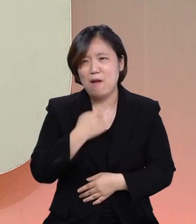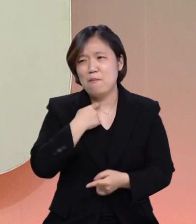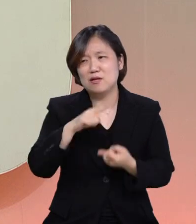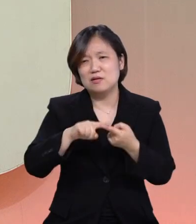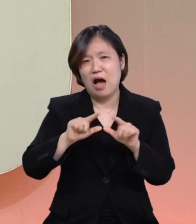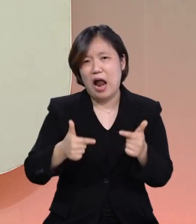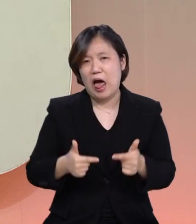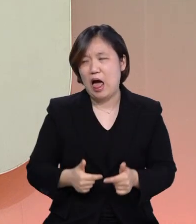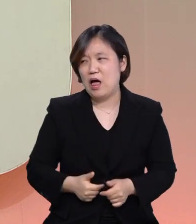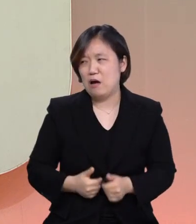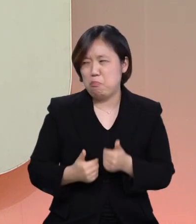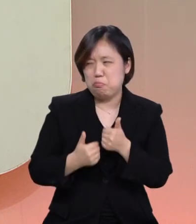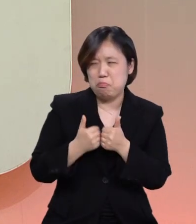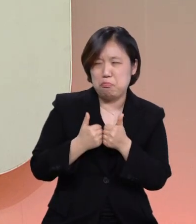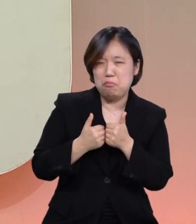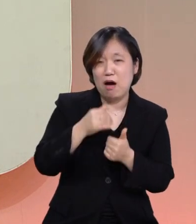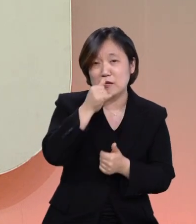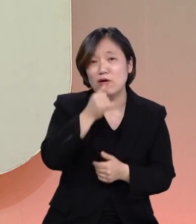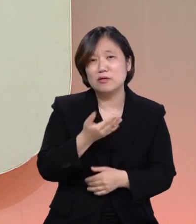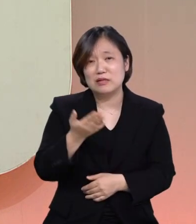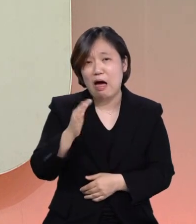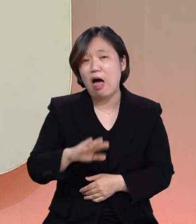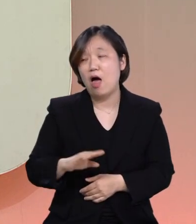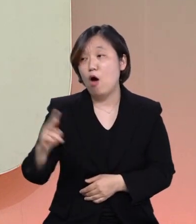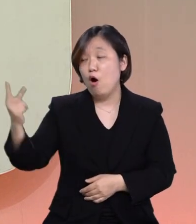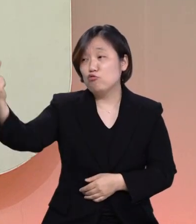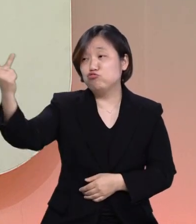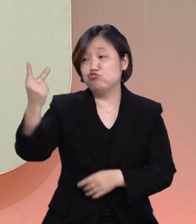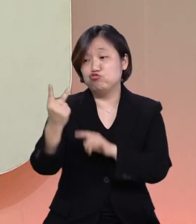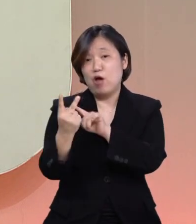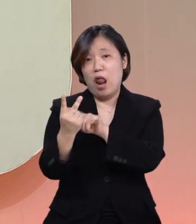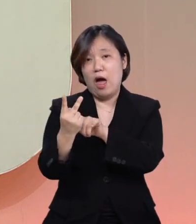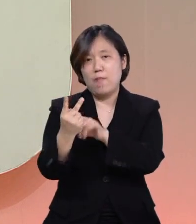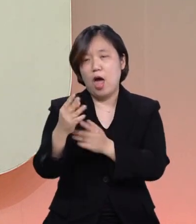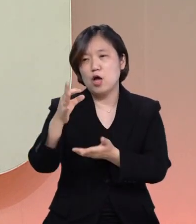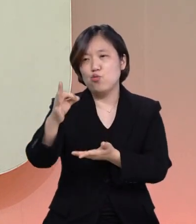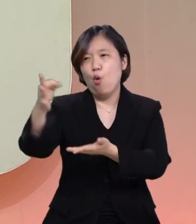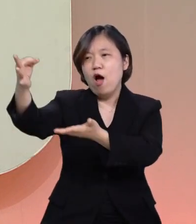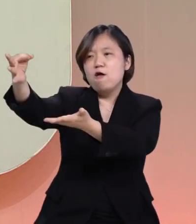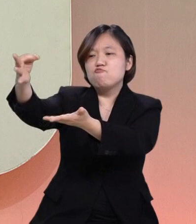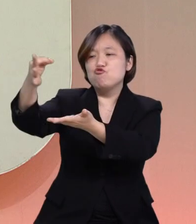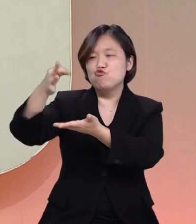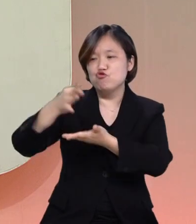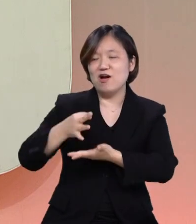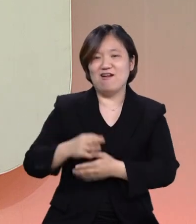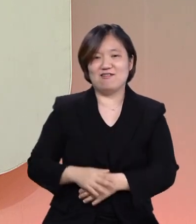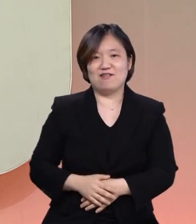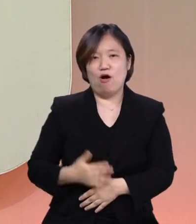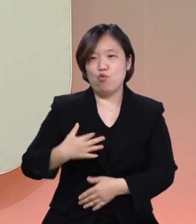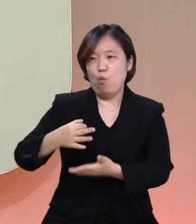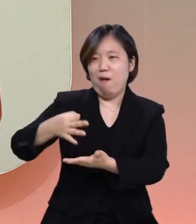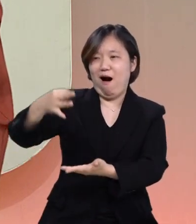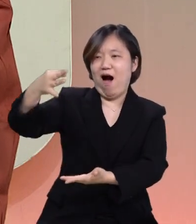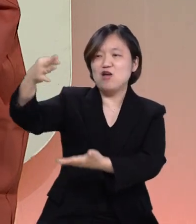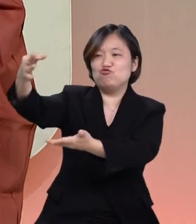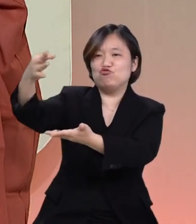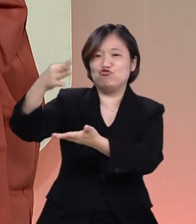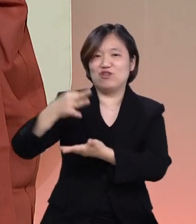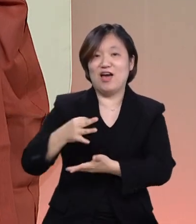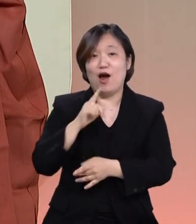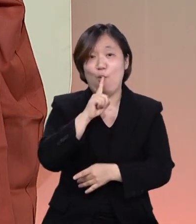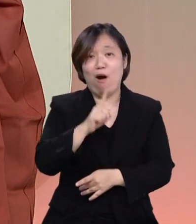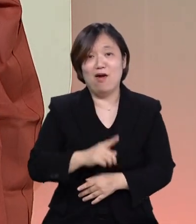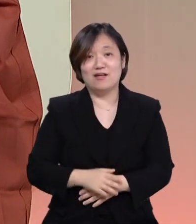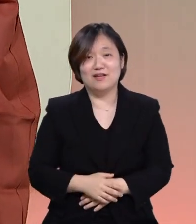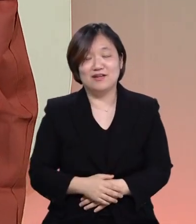들었는데 그 찾아온 그 두 사람이 또 큰 돈을 이렇게 제시했대요 우리 흔히 뭐 따블